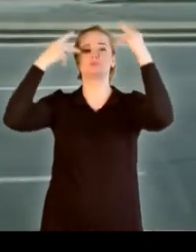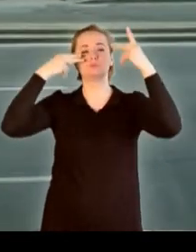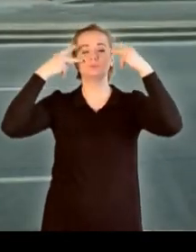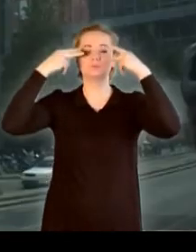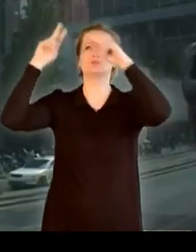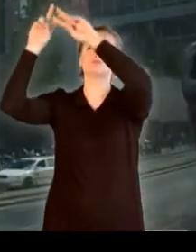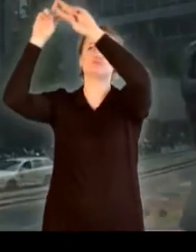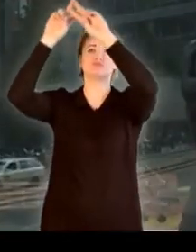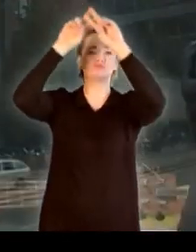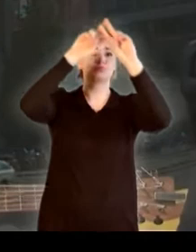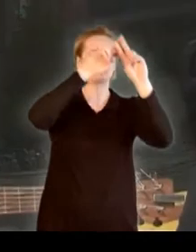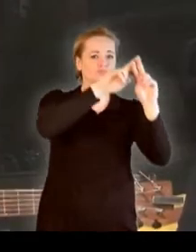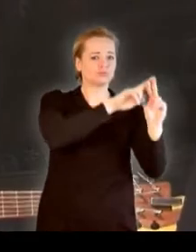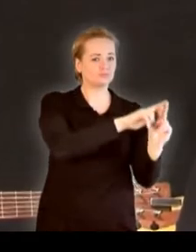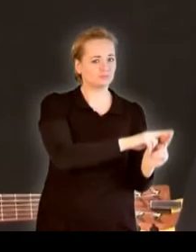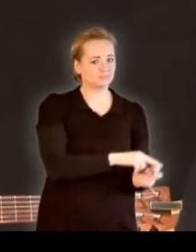žvaigždės žiba,